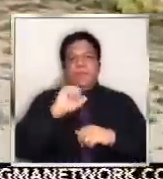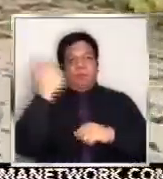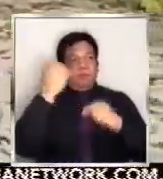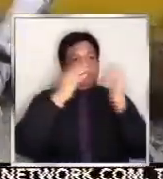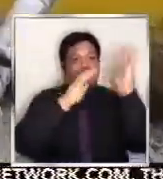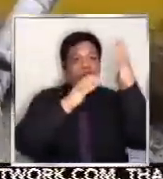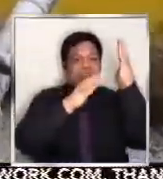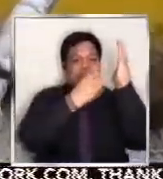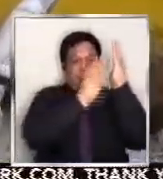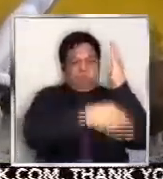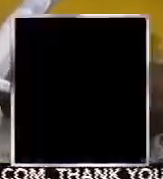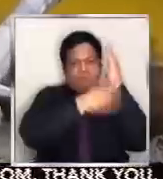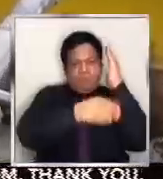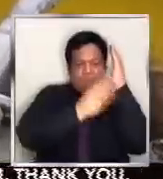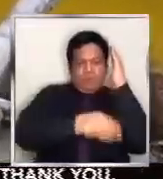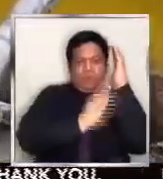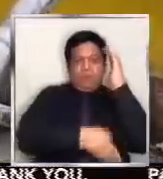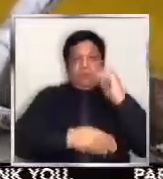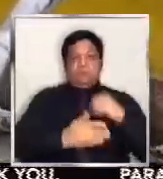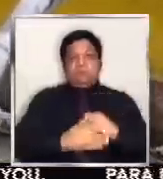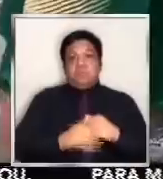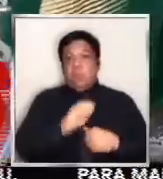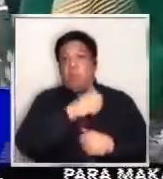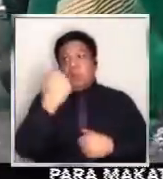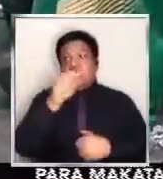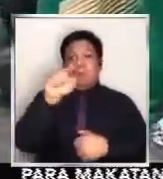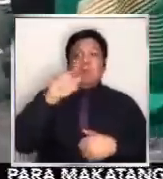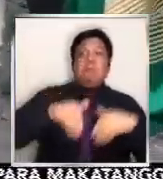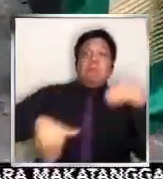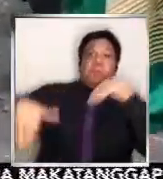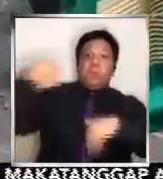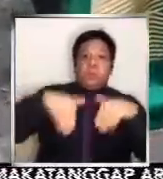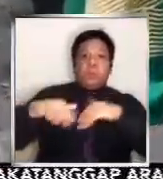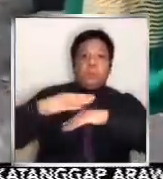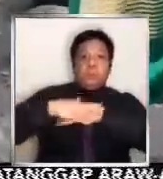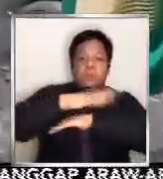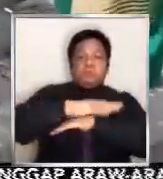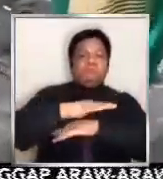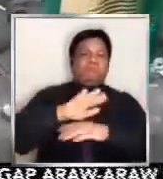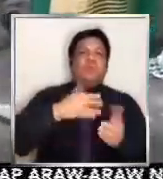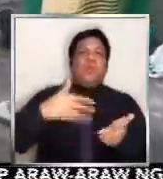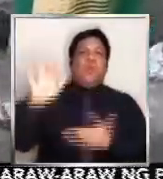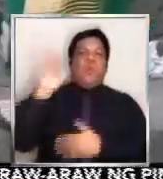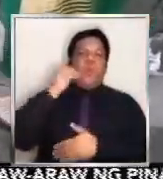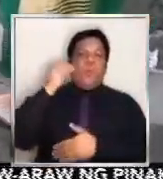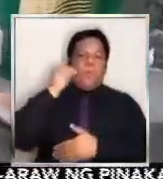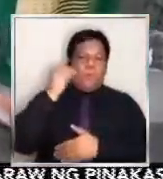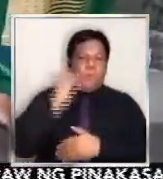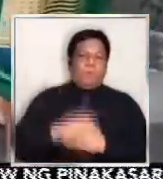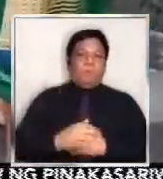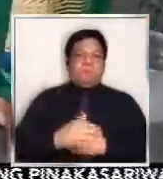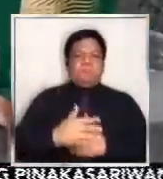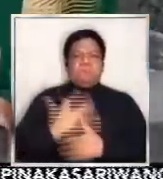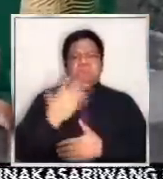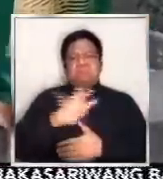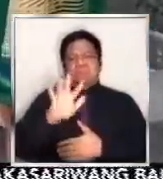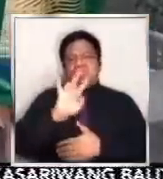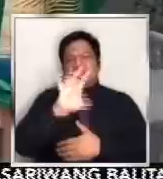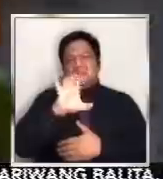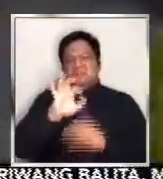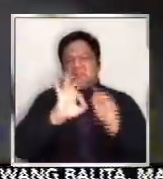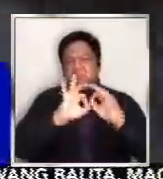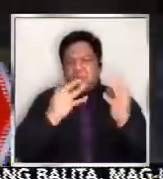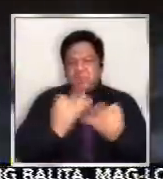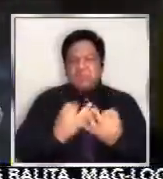at pinauwi namang lumalangoy at namamasyal pa sa beach. Nasa 700 na pamilya o 3,500 na individual na nakatira